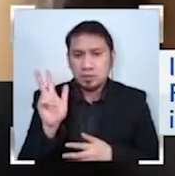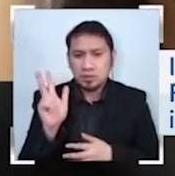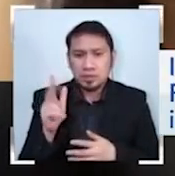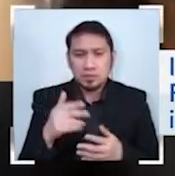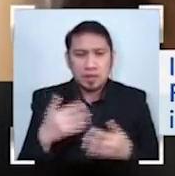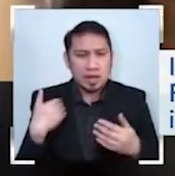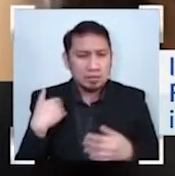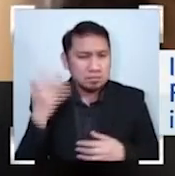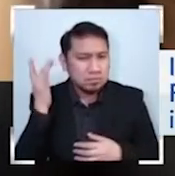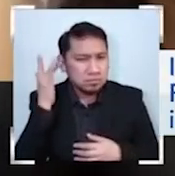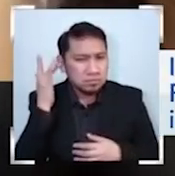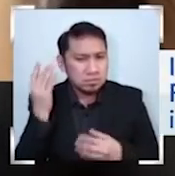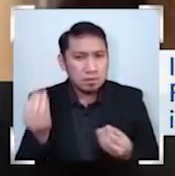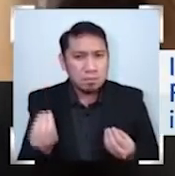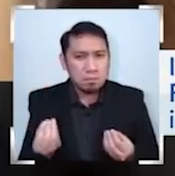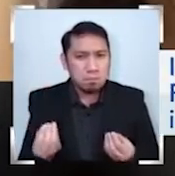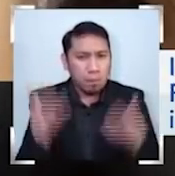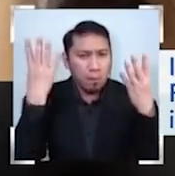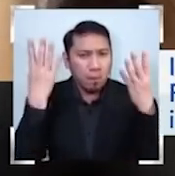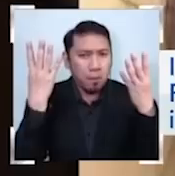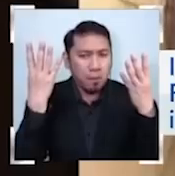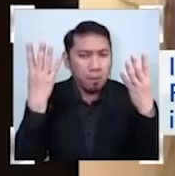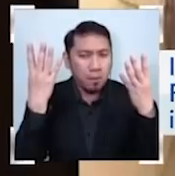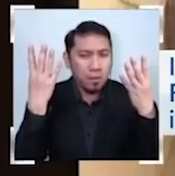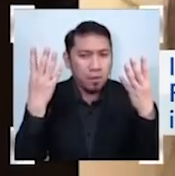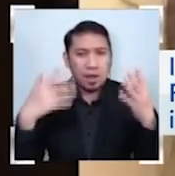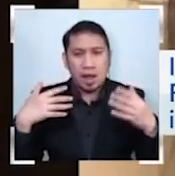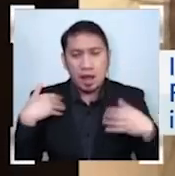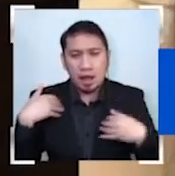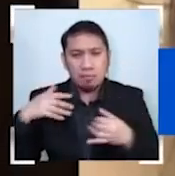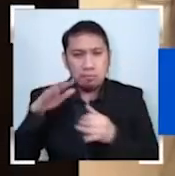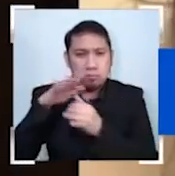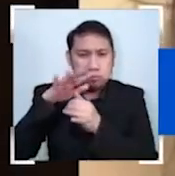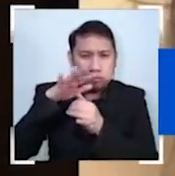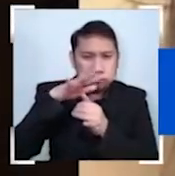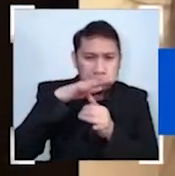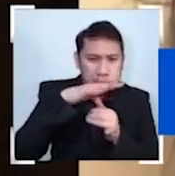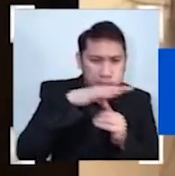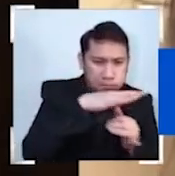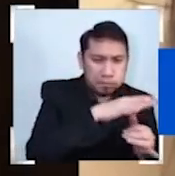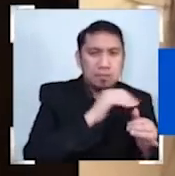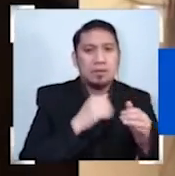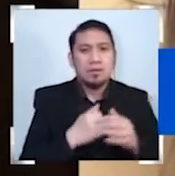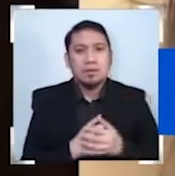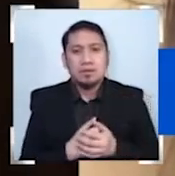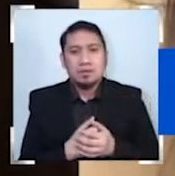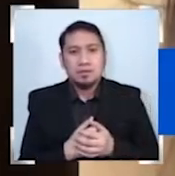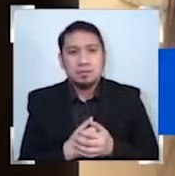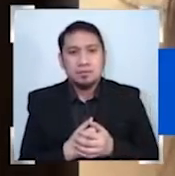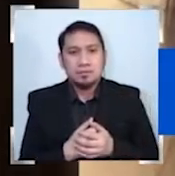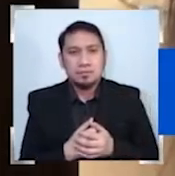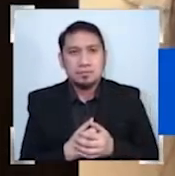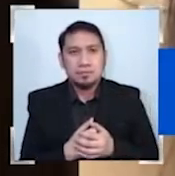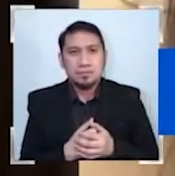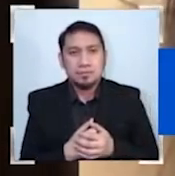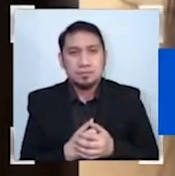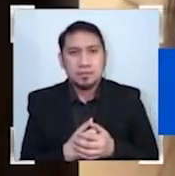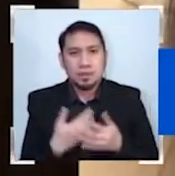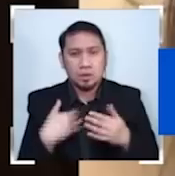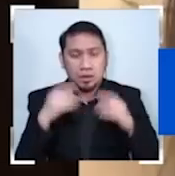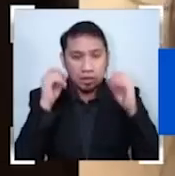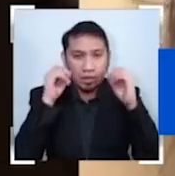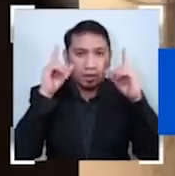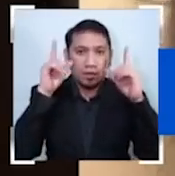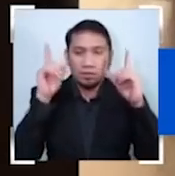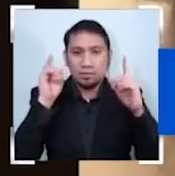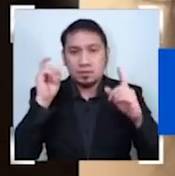na narinig po namin. May mga helicopters na dumaan. So yun po, talagang gumising ako ng mabilis.